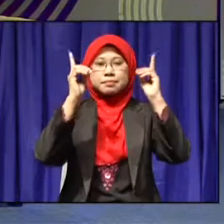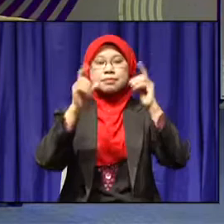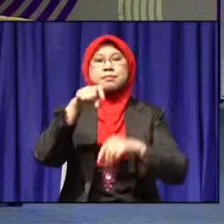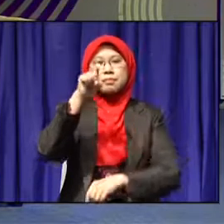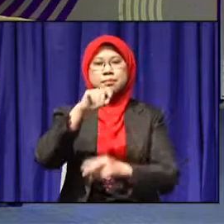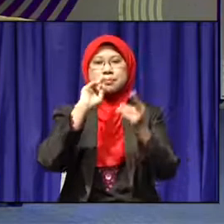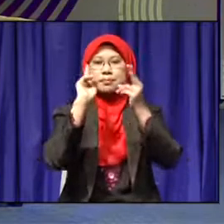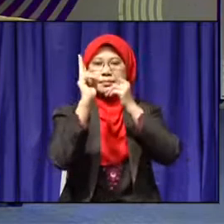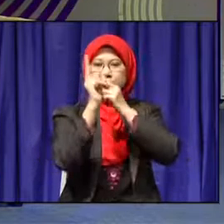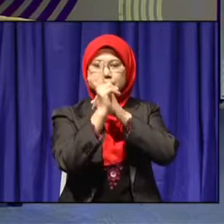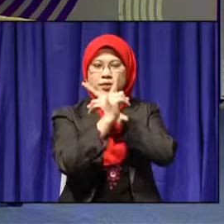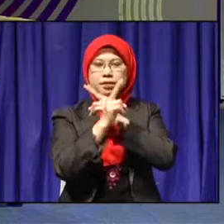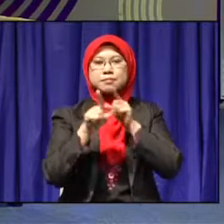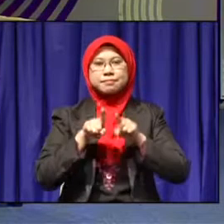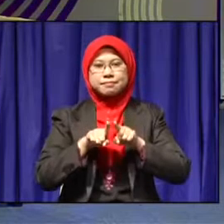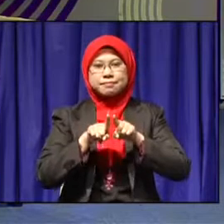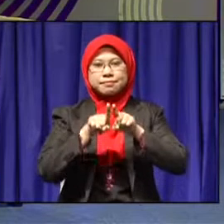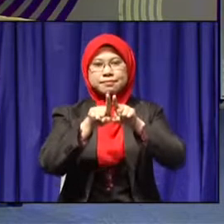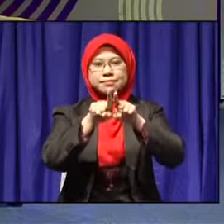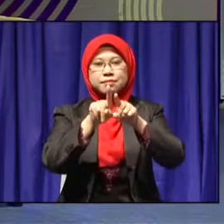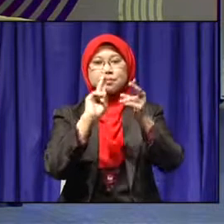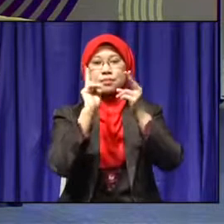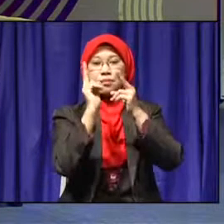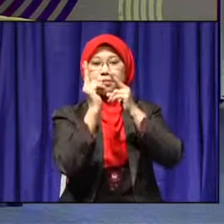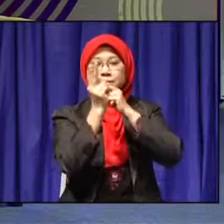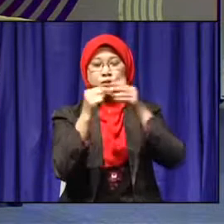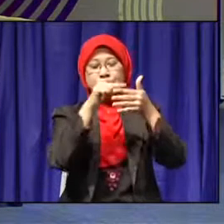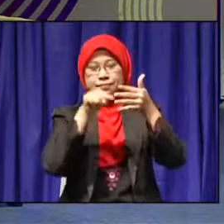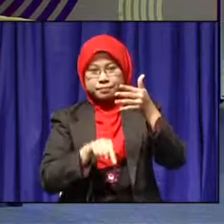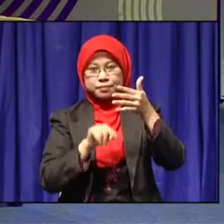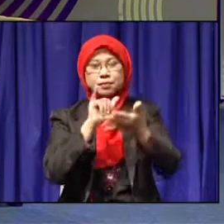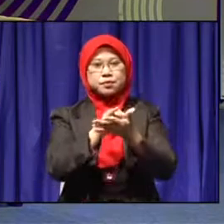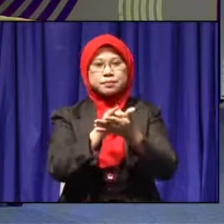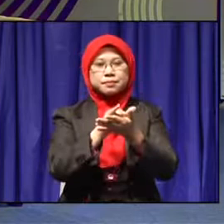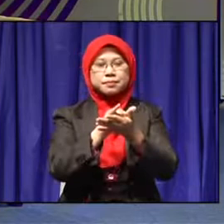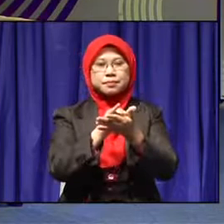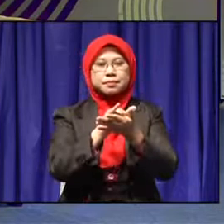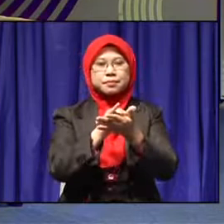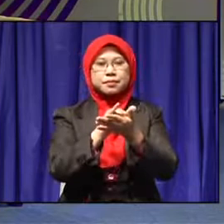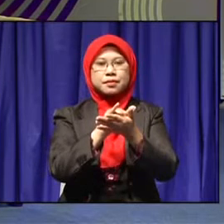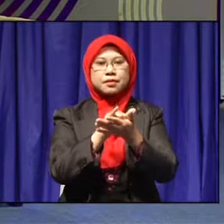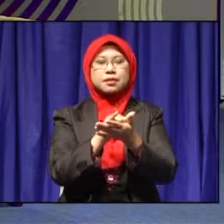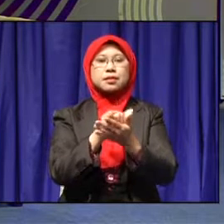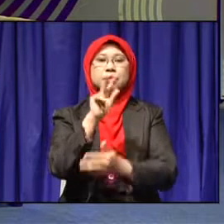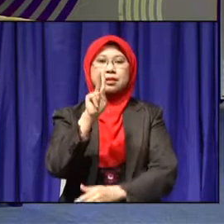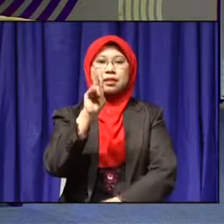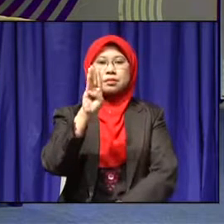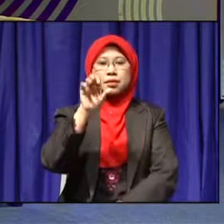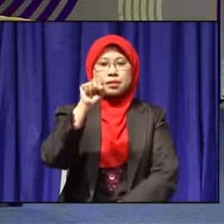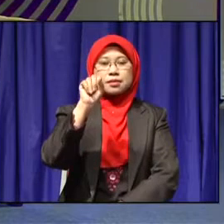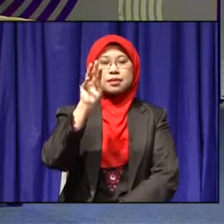berubah seiring dengan perubahan perubahan di sekitarnya jadi berbalik kepada GSM